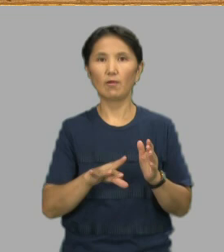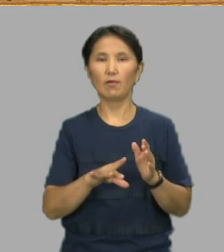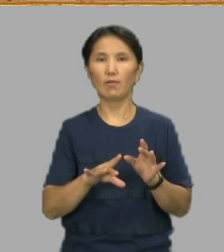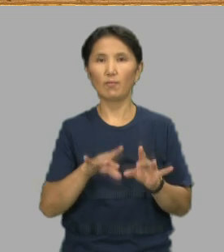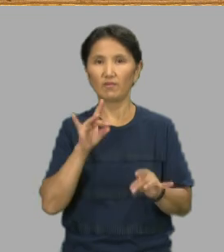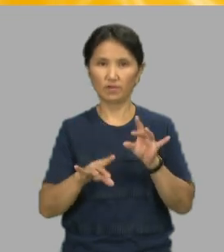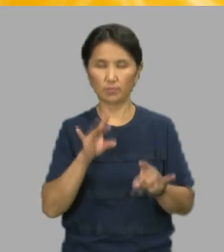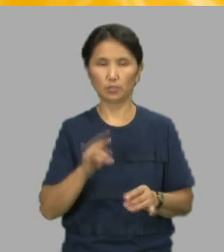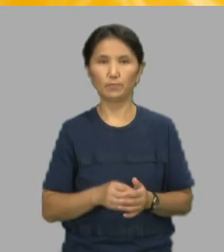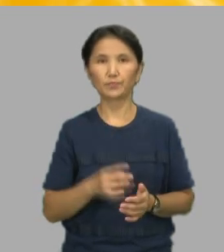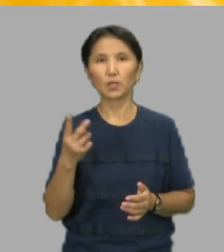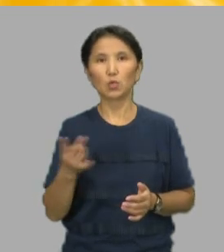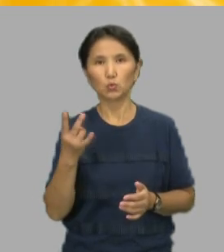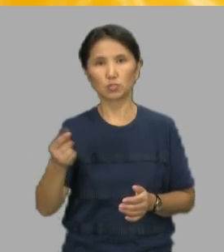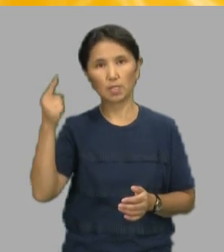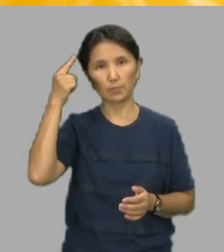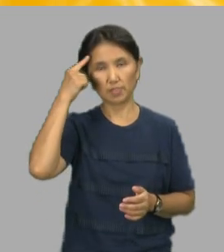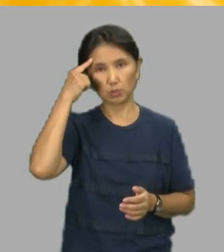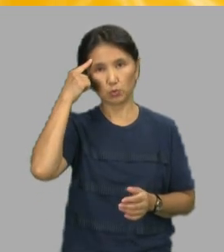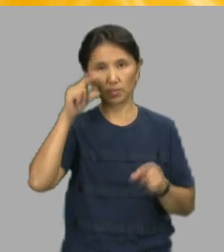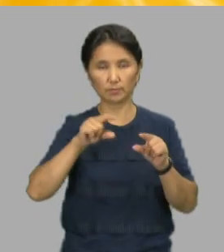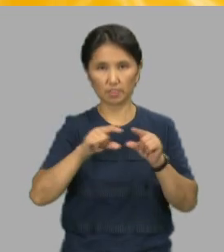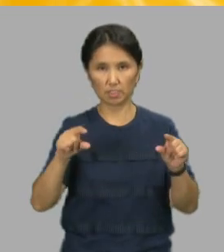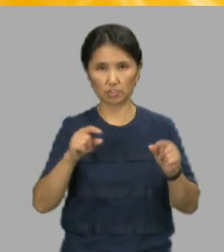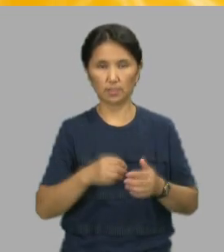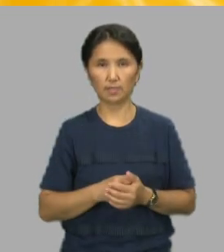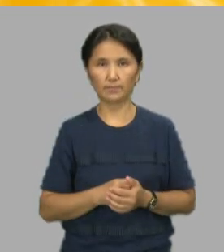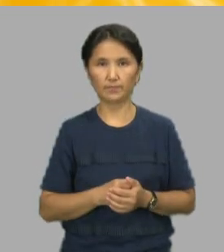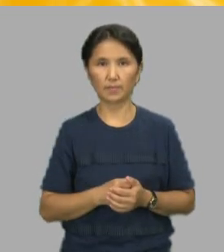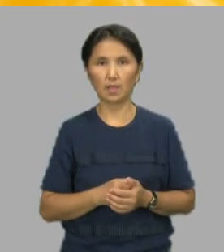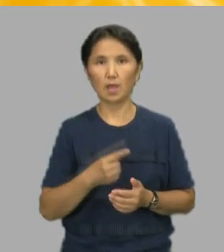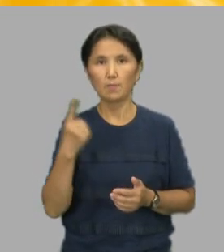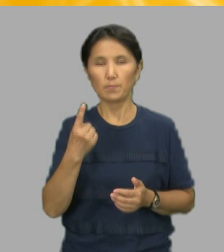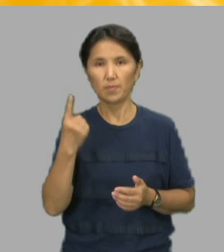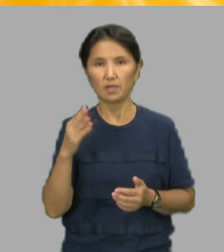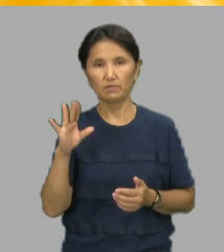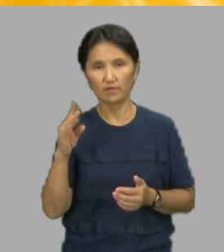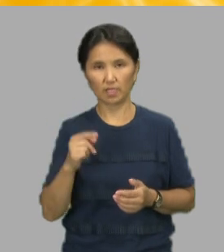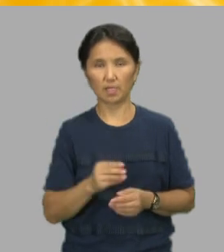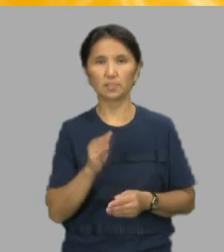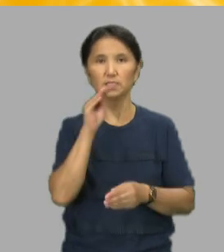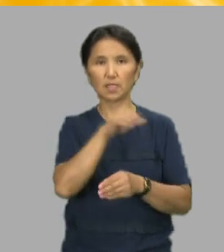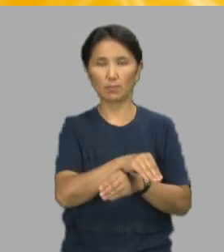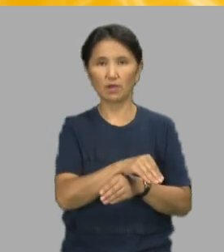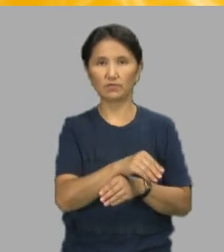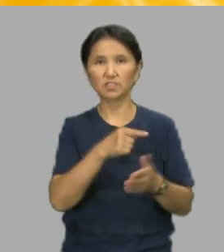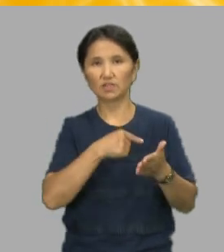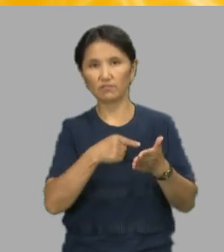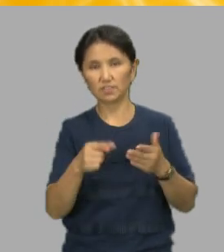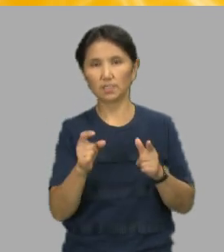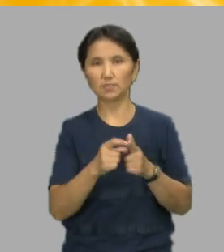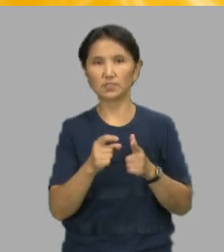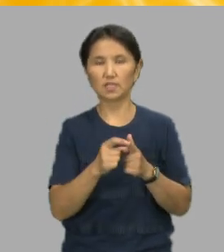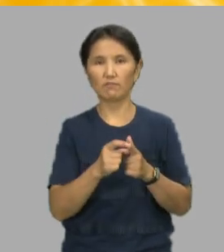выбору. Нужно придумать предложение. Первый вариант. Добавить